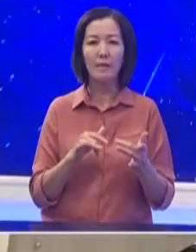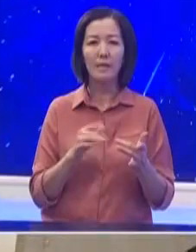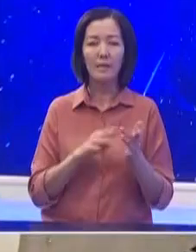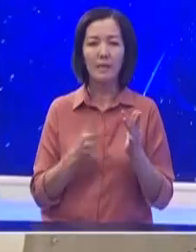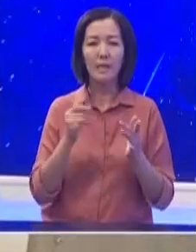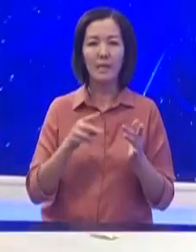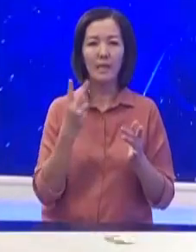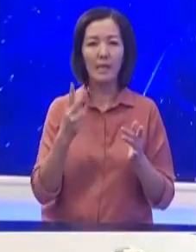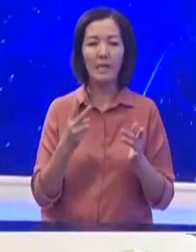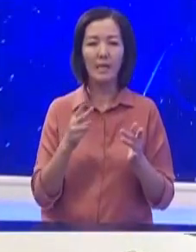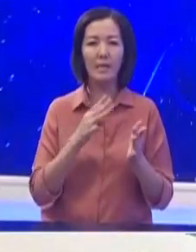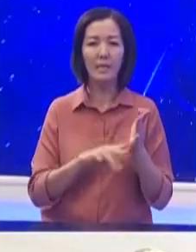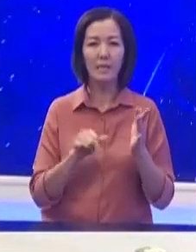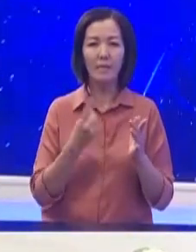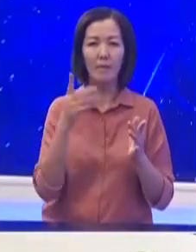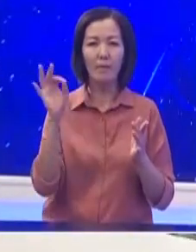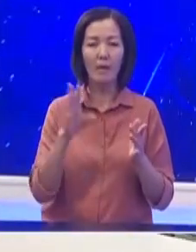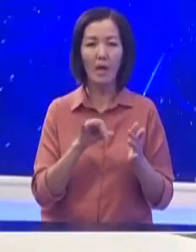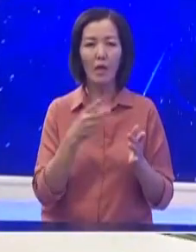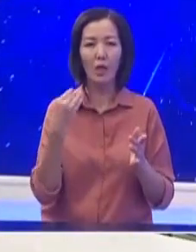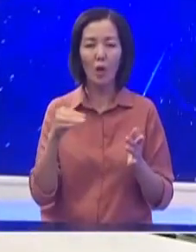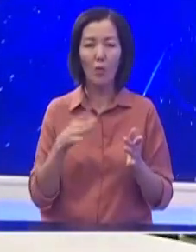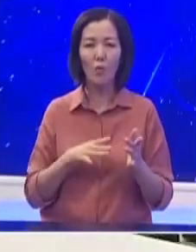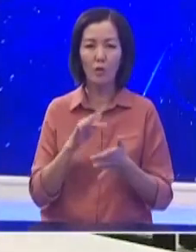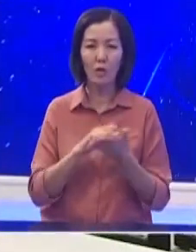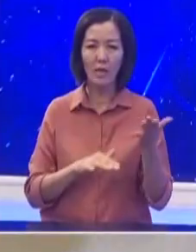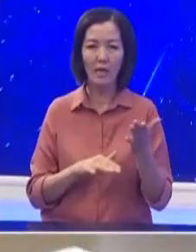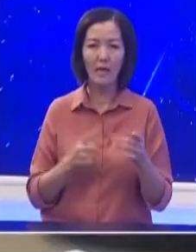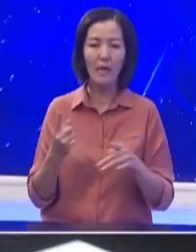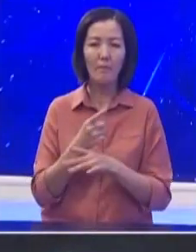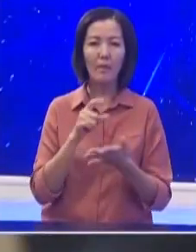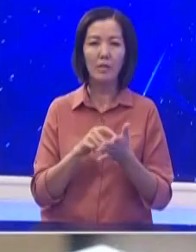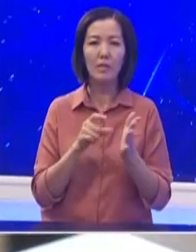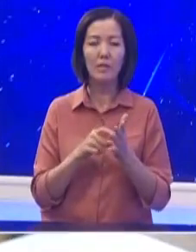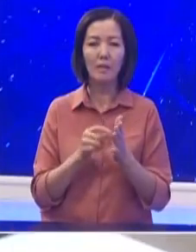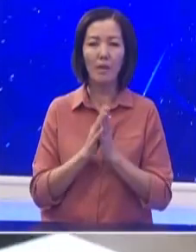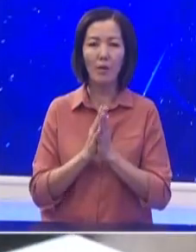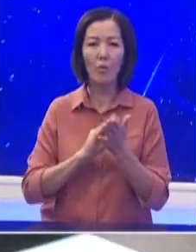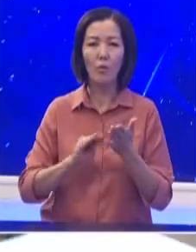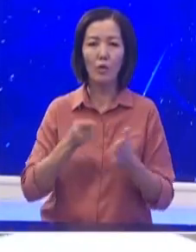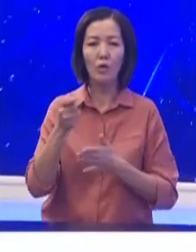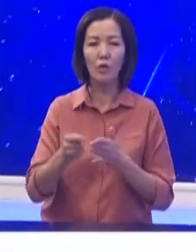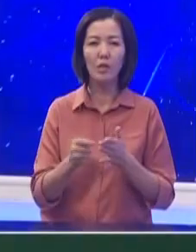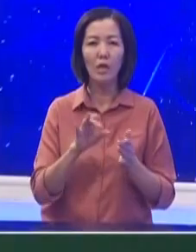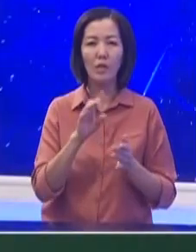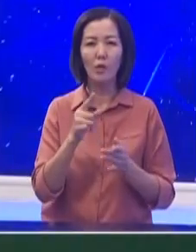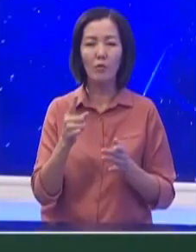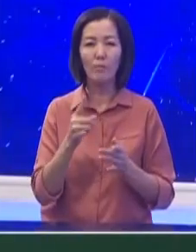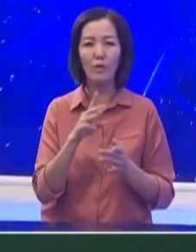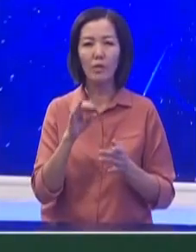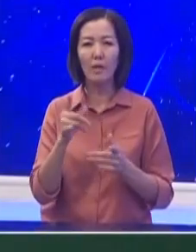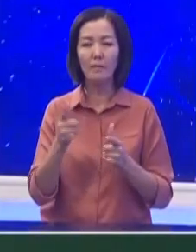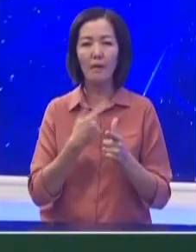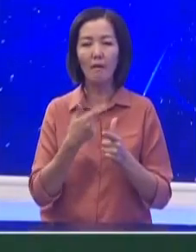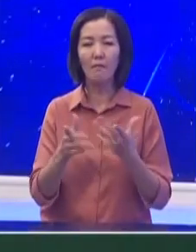Жамбыл және 82,1%-бен Атырау өңірі жалғайды. Айта кетейік, бірінші сыныпқа өтініш сәуірдің алғашқы күні мен 1 тамыз